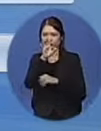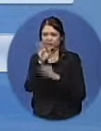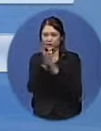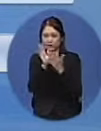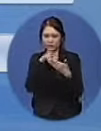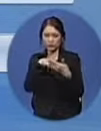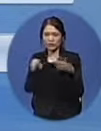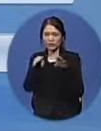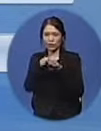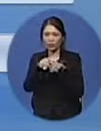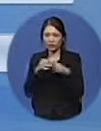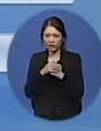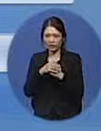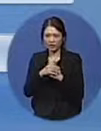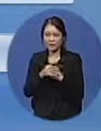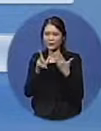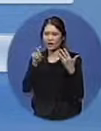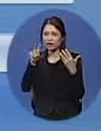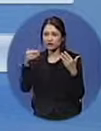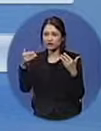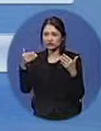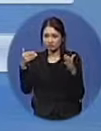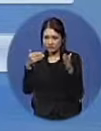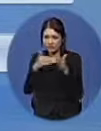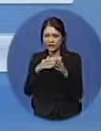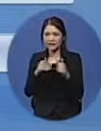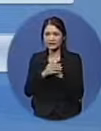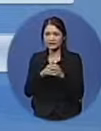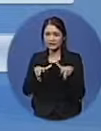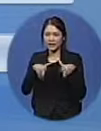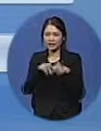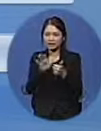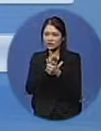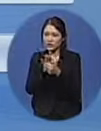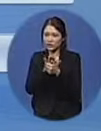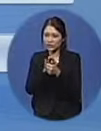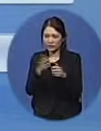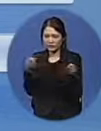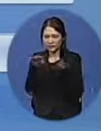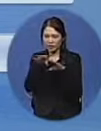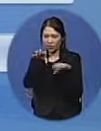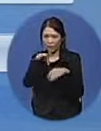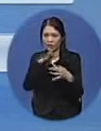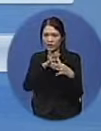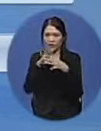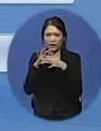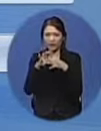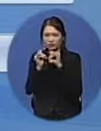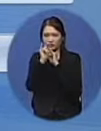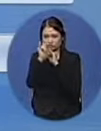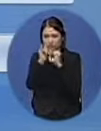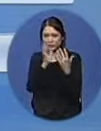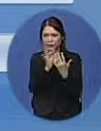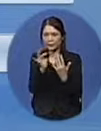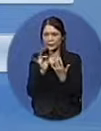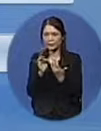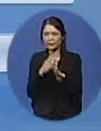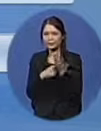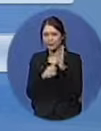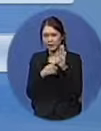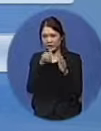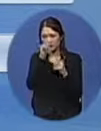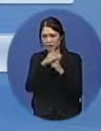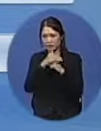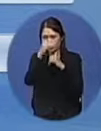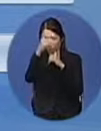국립중앙도서관은 다음 달 29일까지 장애인 서비스 운영 도서관을 대상으로 장애인 서비스 우수 사례를 공모합니다.